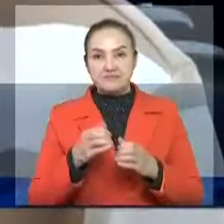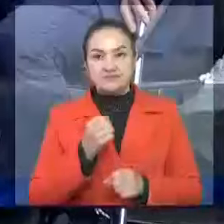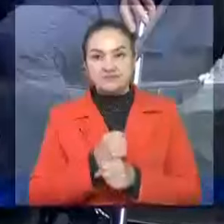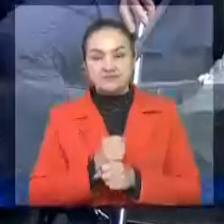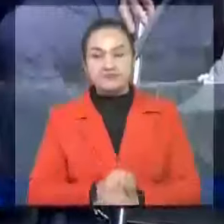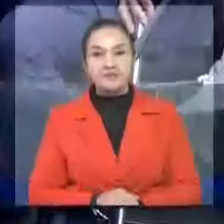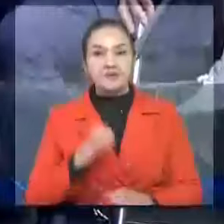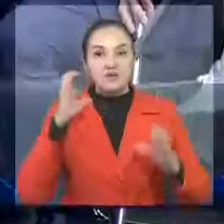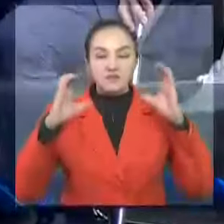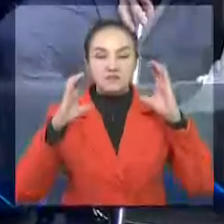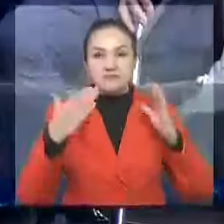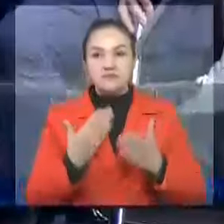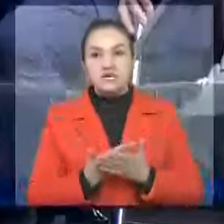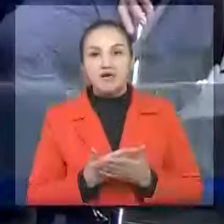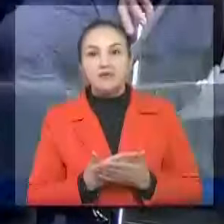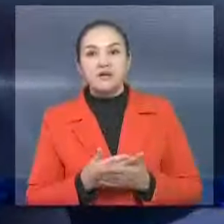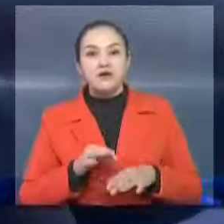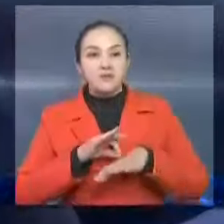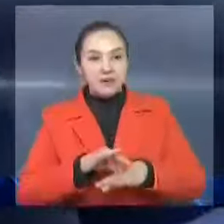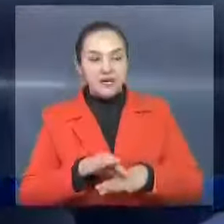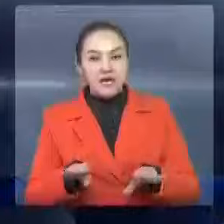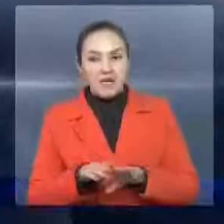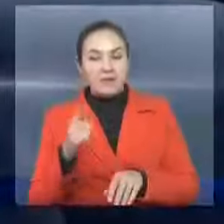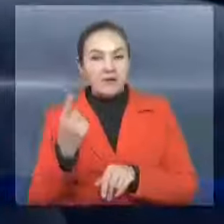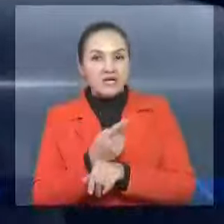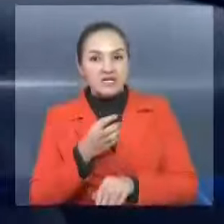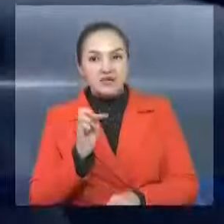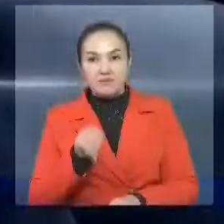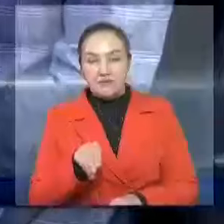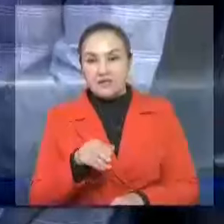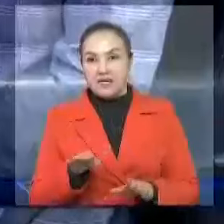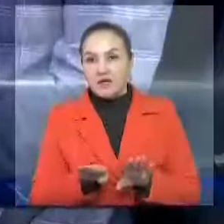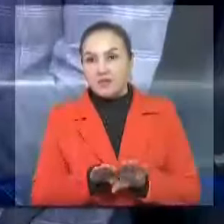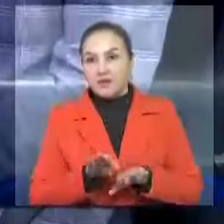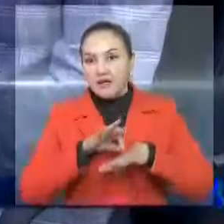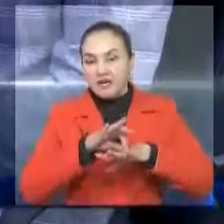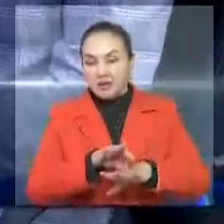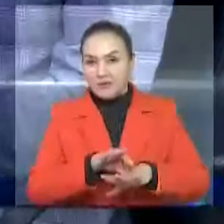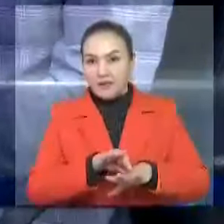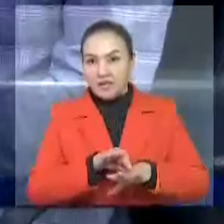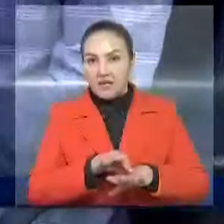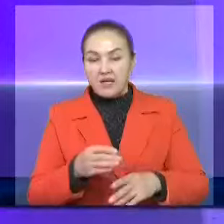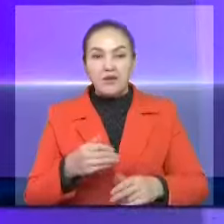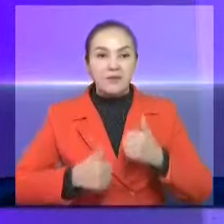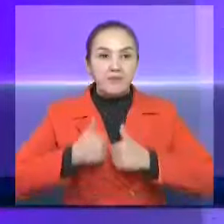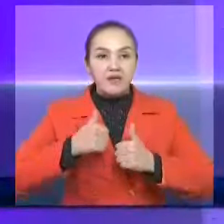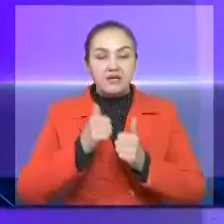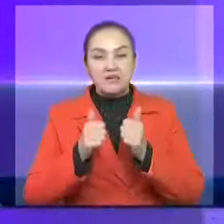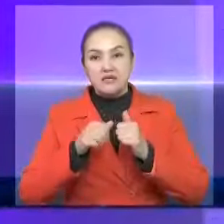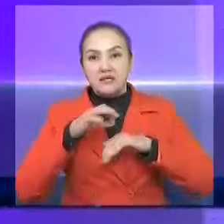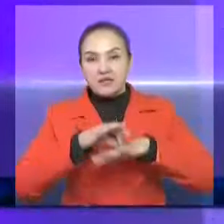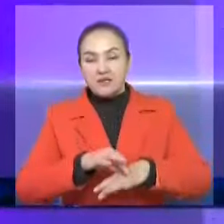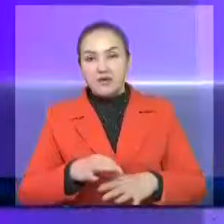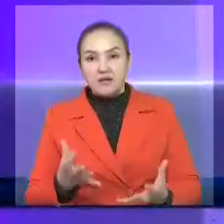отырмыз. Университет білім алушылары арасында өткізілген бұл алғашқы стартап. Сондықтан ұйымдастырушылар мұндай байқауларды жиі